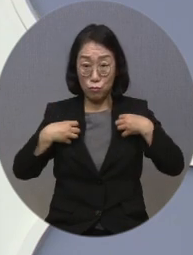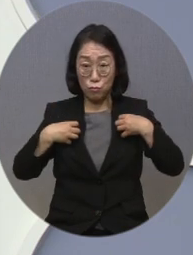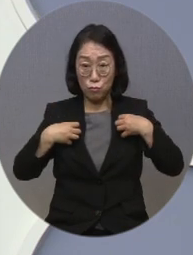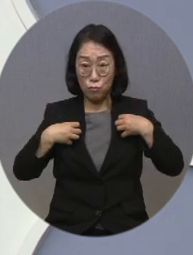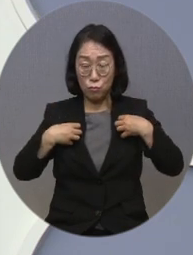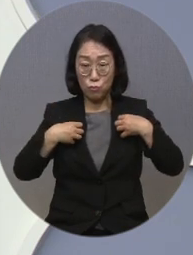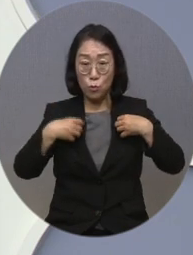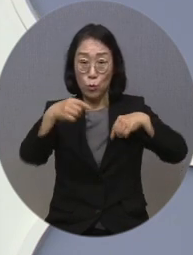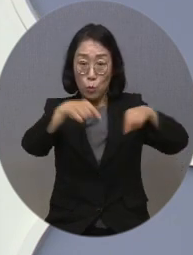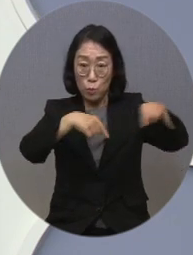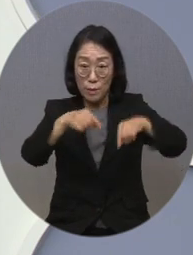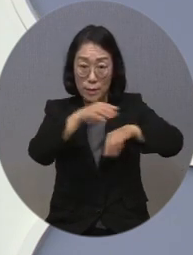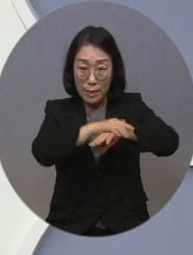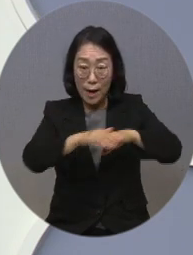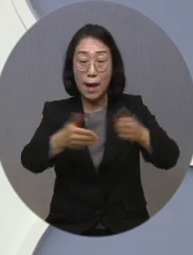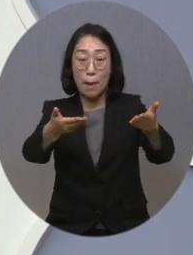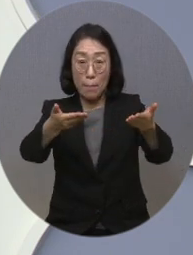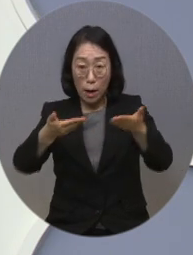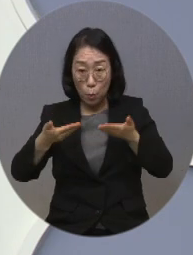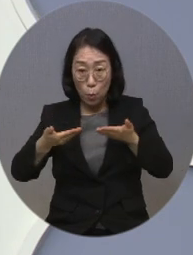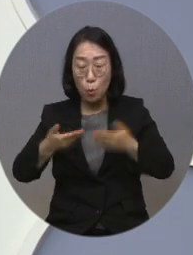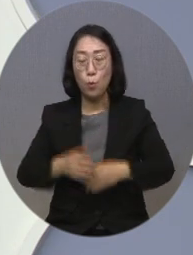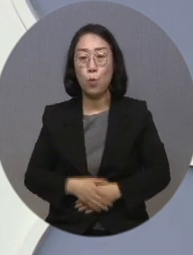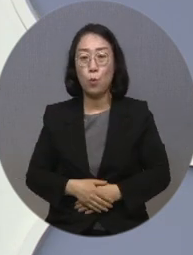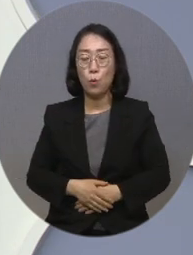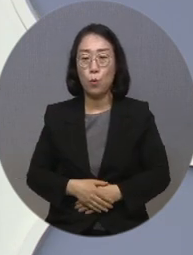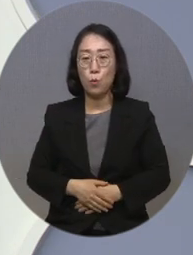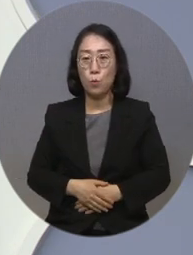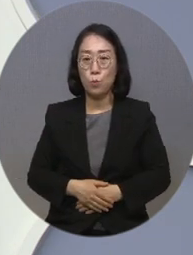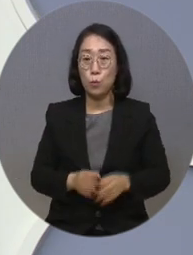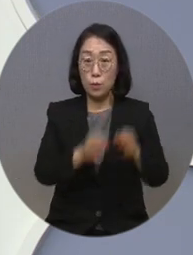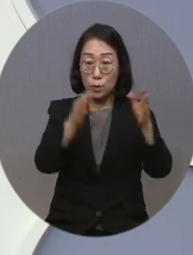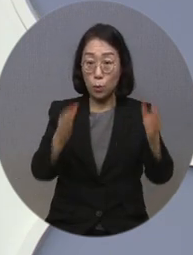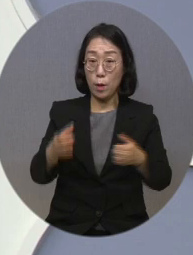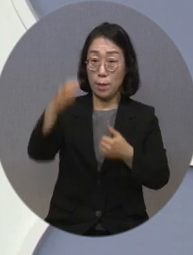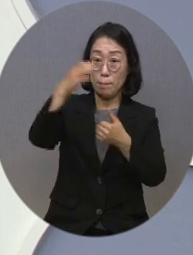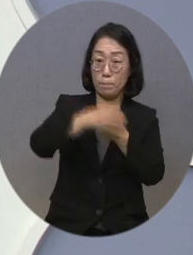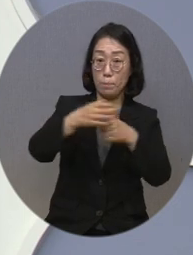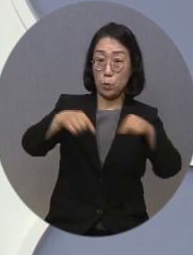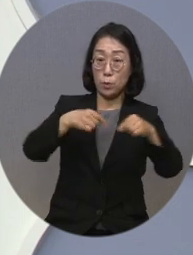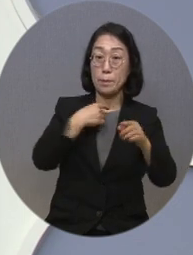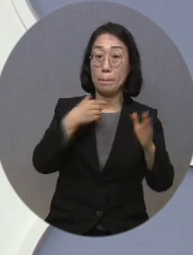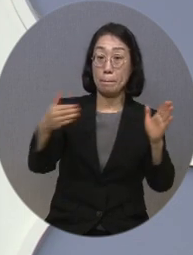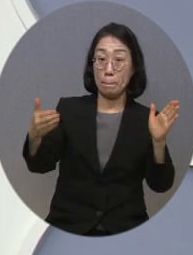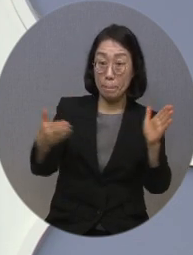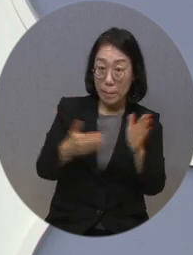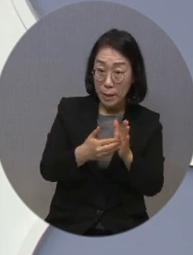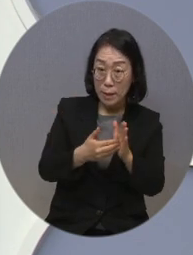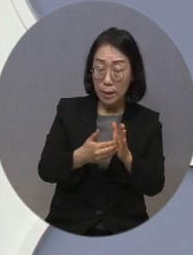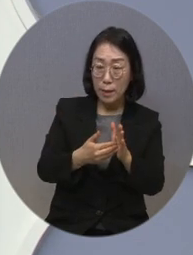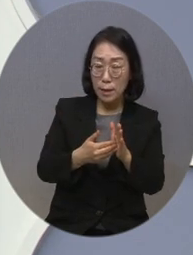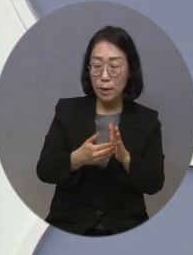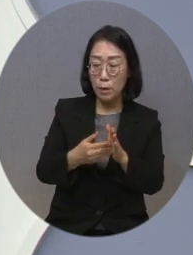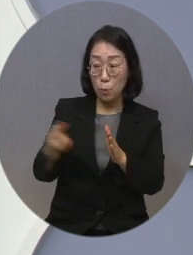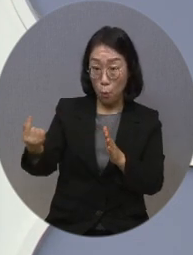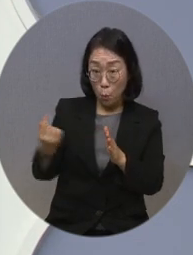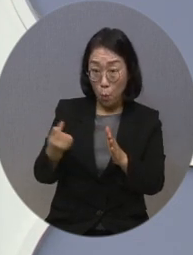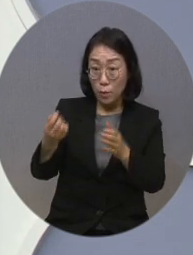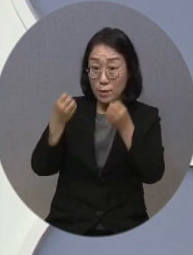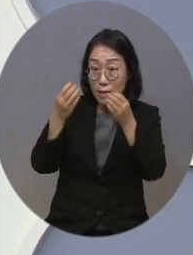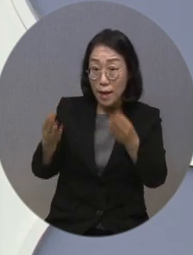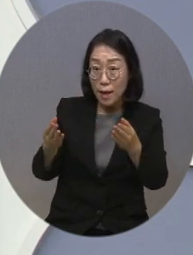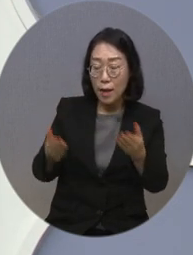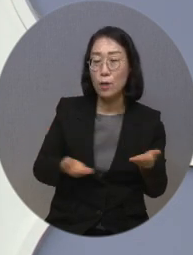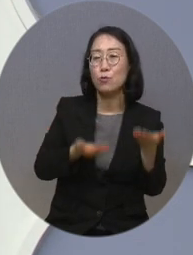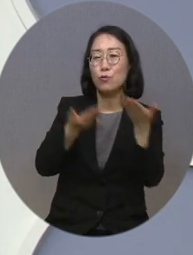이양받을 수 있도록 하고 또 그동안에 집권했던 세력은 그것이 잘 이양되도록 도와주는 것이 미덕이라고